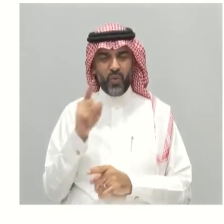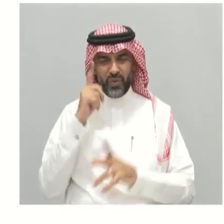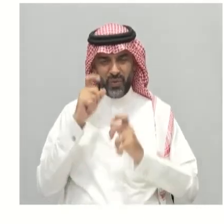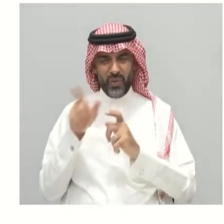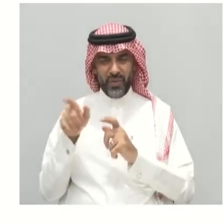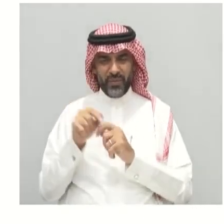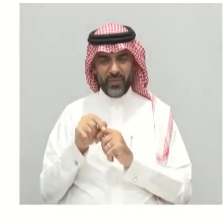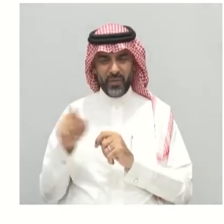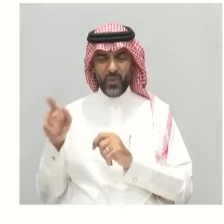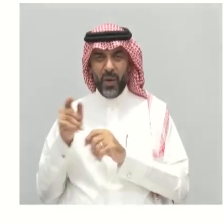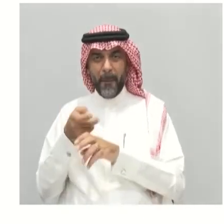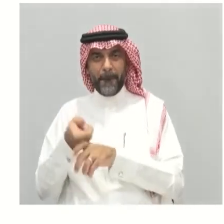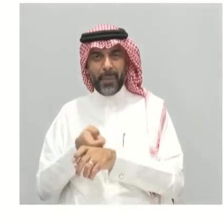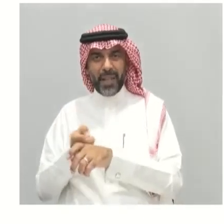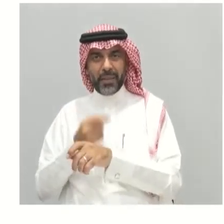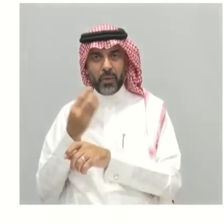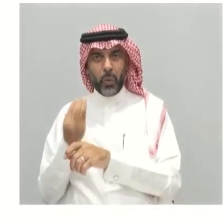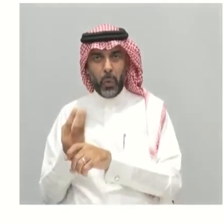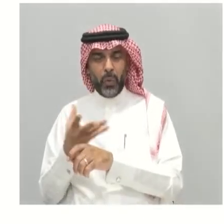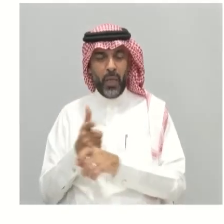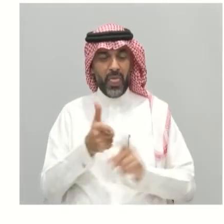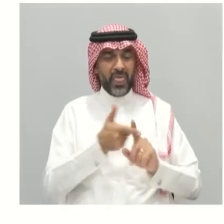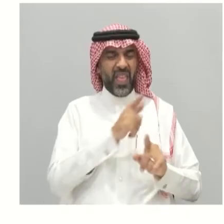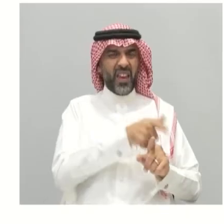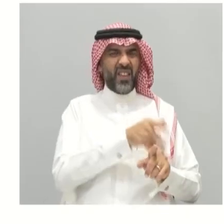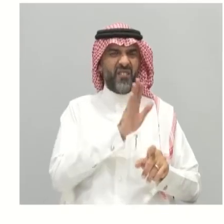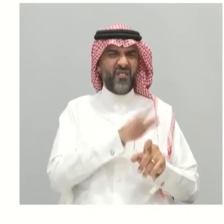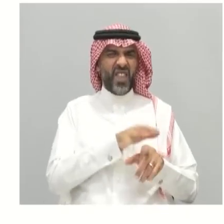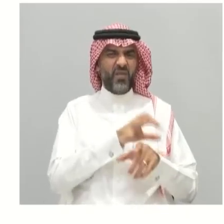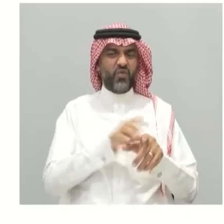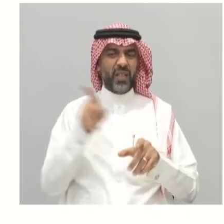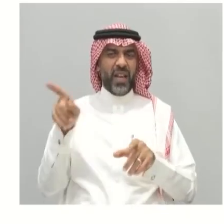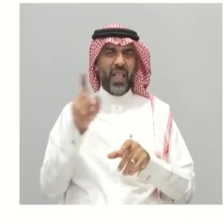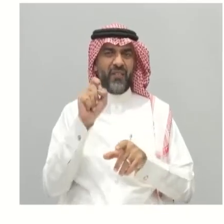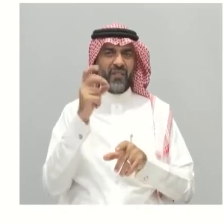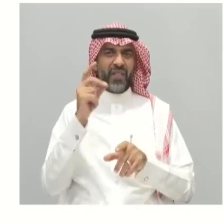بطاطس سليمه وبطاطس مصابه بهذا الفطر